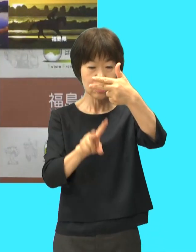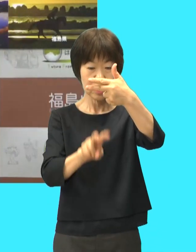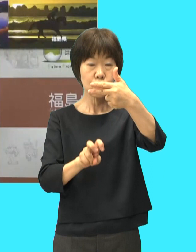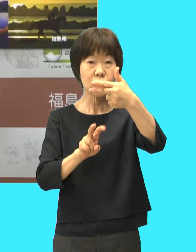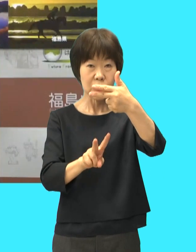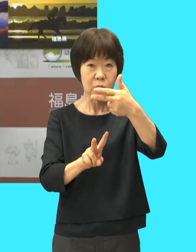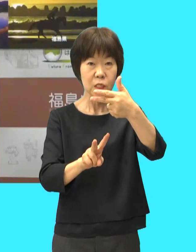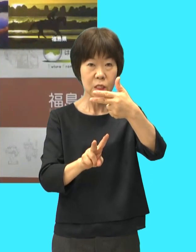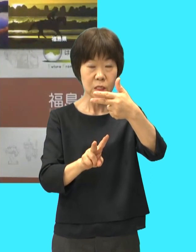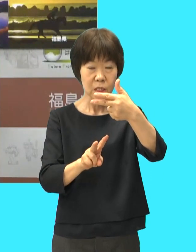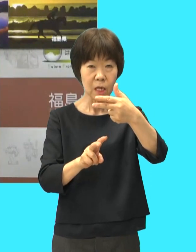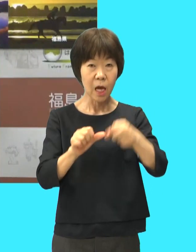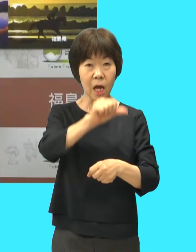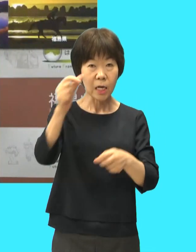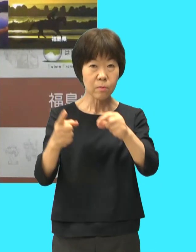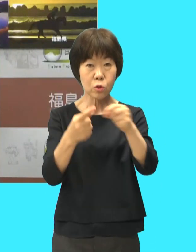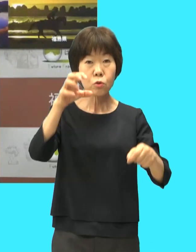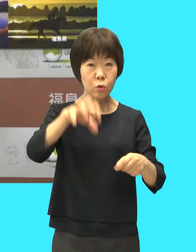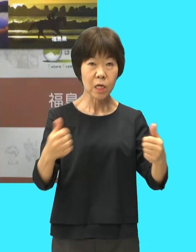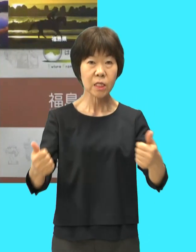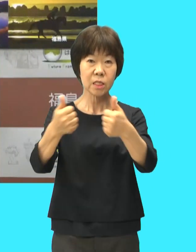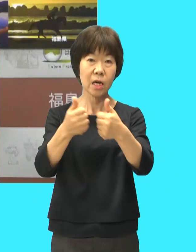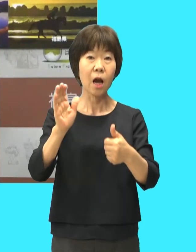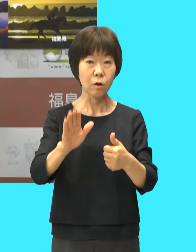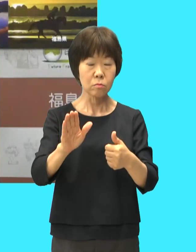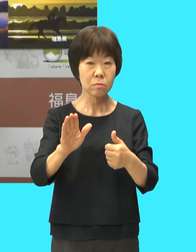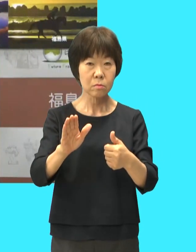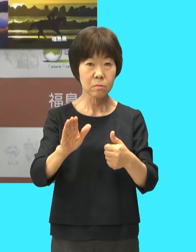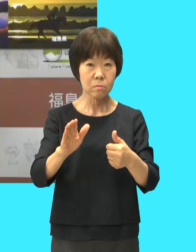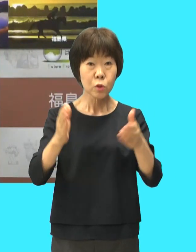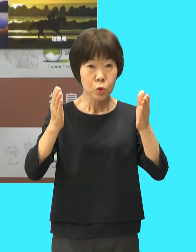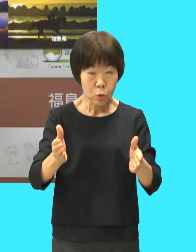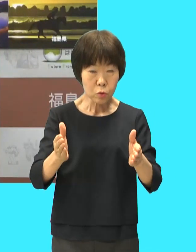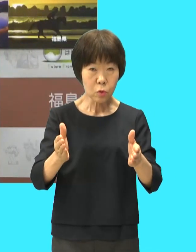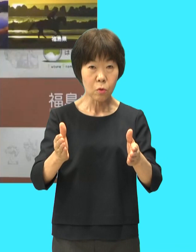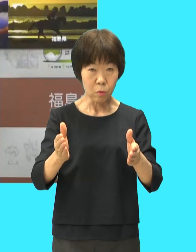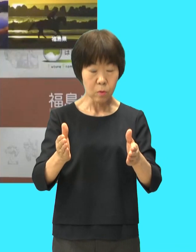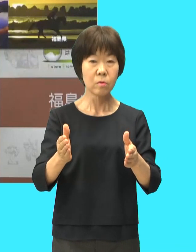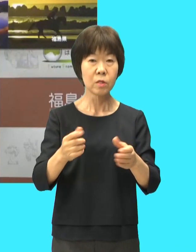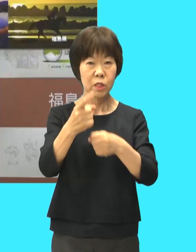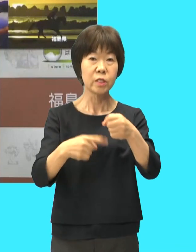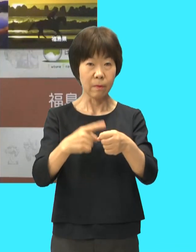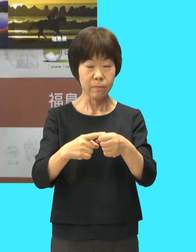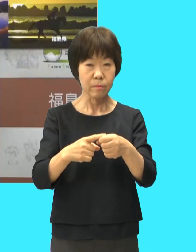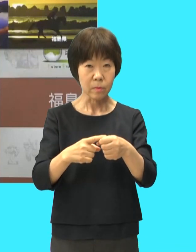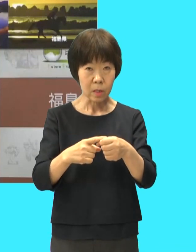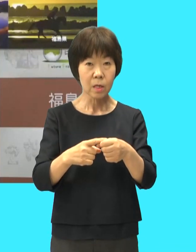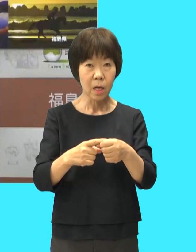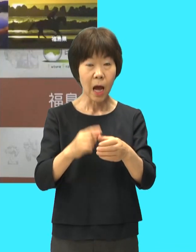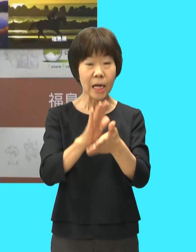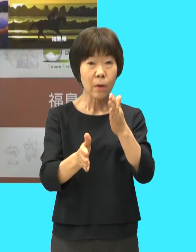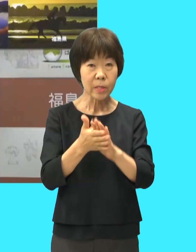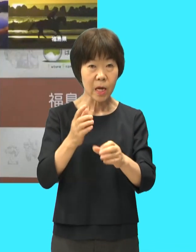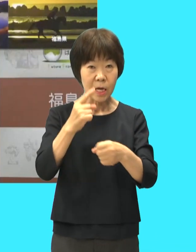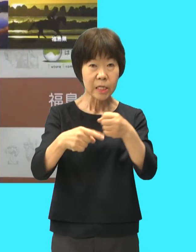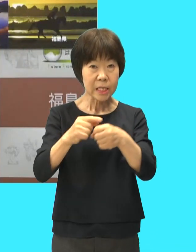越冬あづま球場で試合が行われないという本当に立ったり1年も明けないというこ改めてその一年